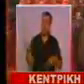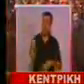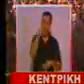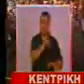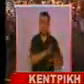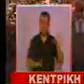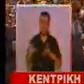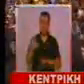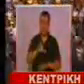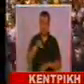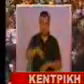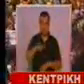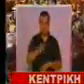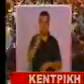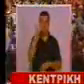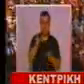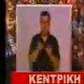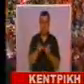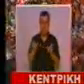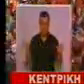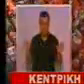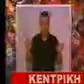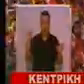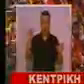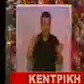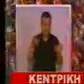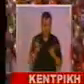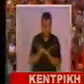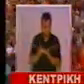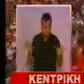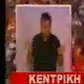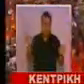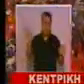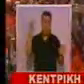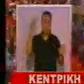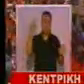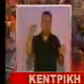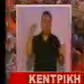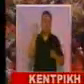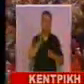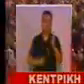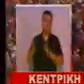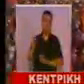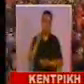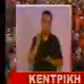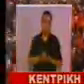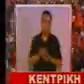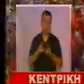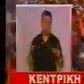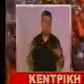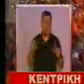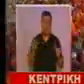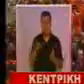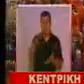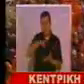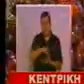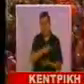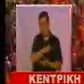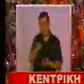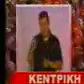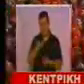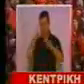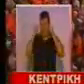ένας νέος διπολισμός, με παλιά υλικά, ανάμεσα σε μια κεντροδεξιά παράταξη με πυρήνα τη Νέα Δημοκρατία και